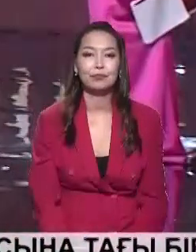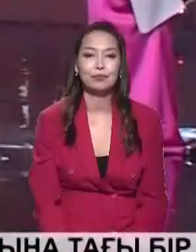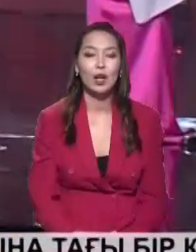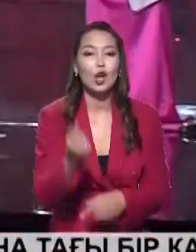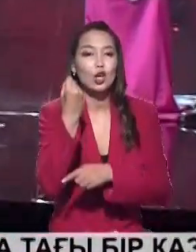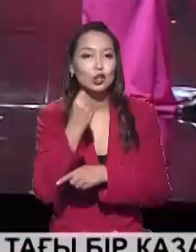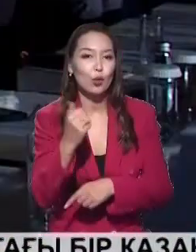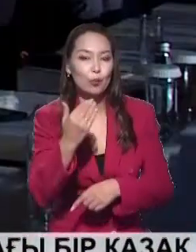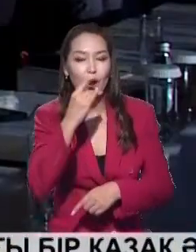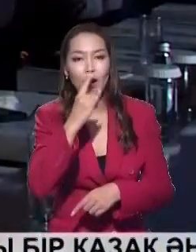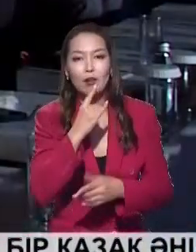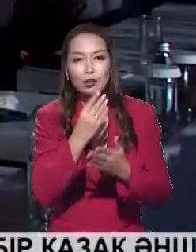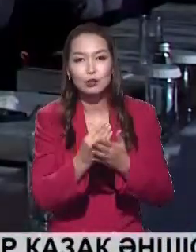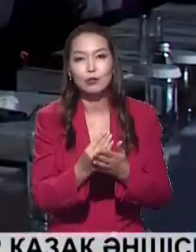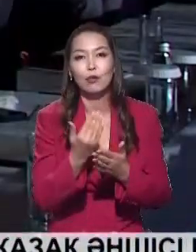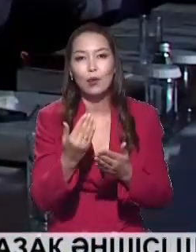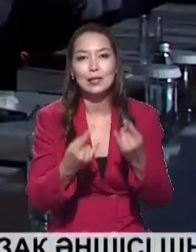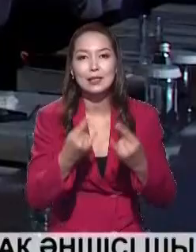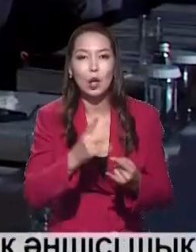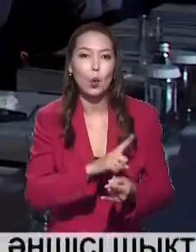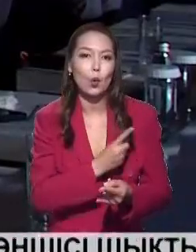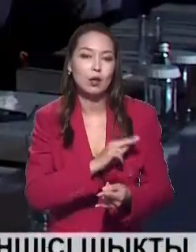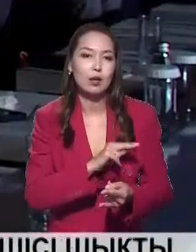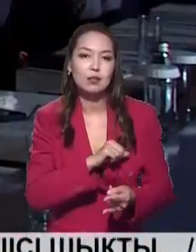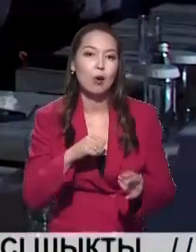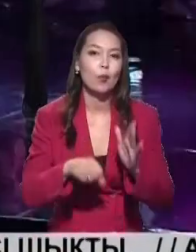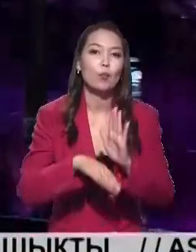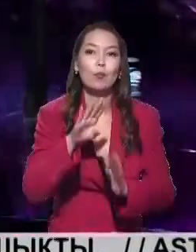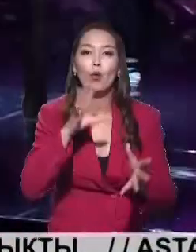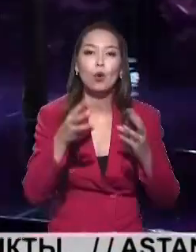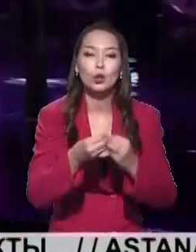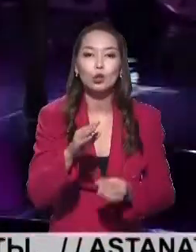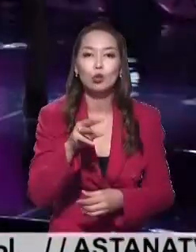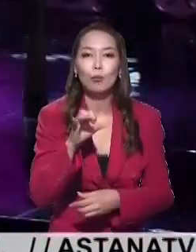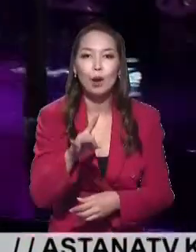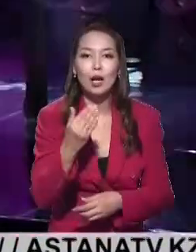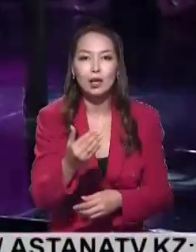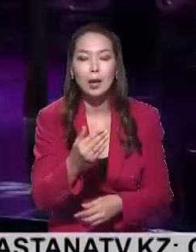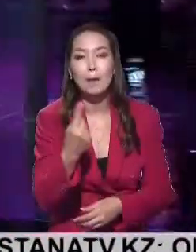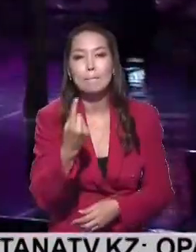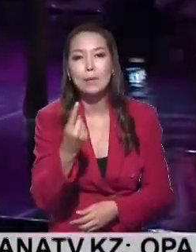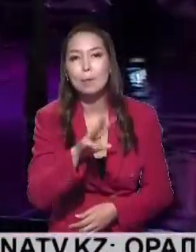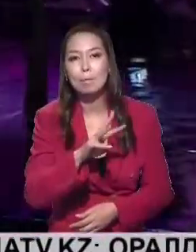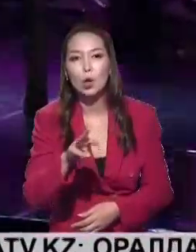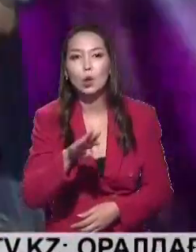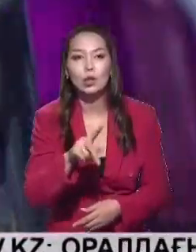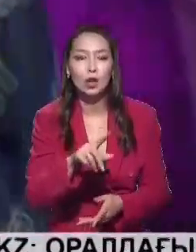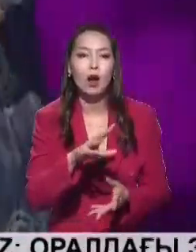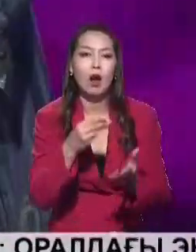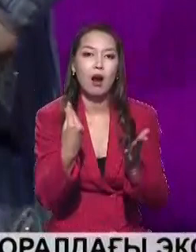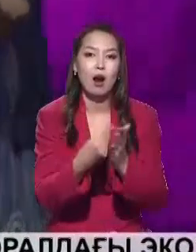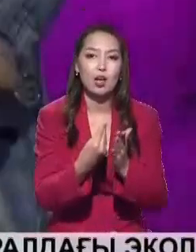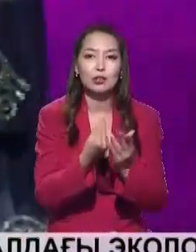Жеңімпаздар отандық телевизиялық өнер саласындағы ең жоғары жетістіктер үшін Тұмар мүсіншесін және 1 миллион теңге көлемінде